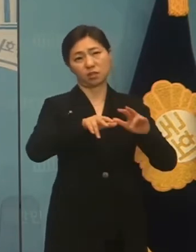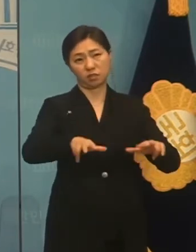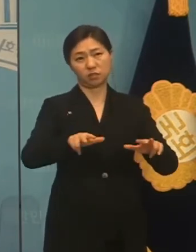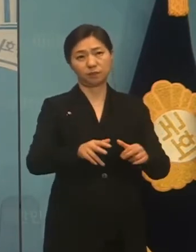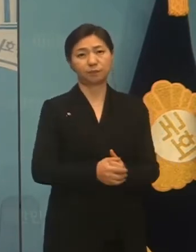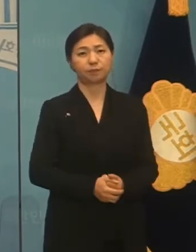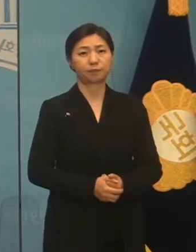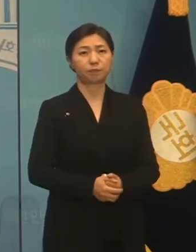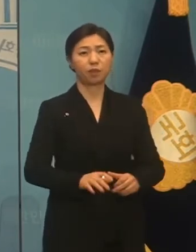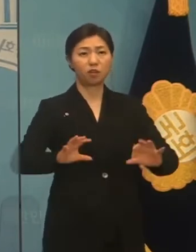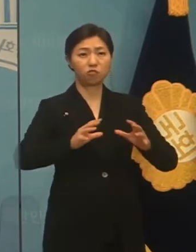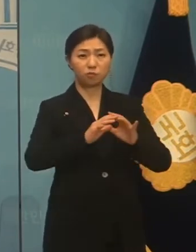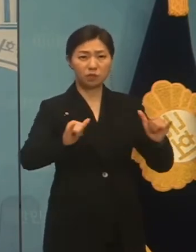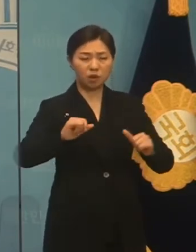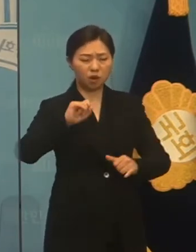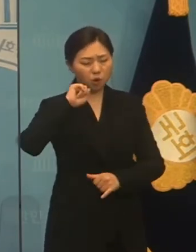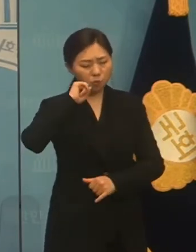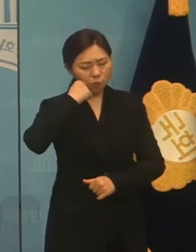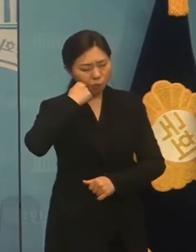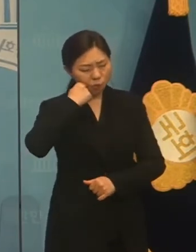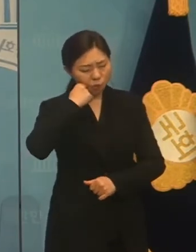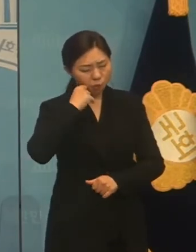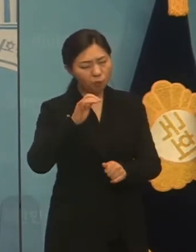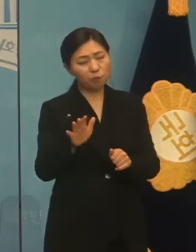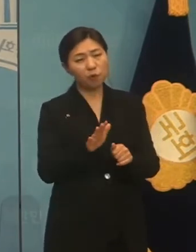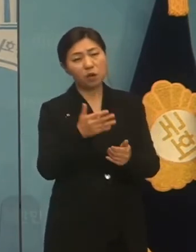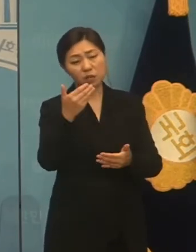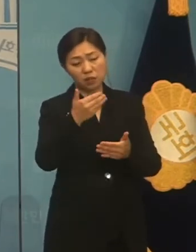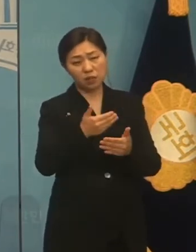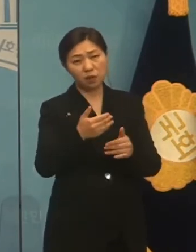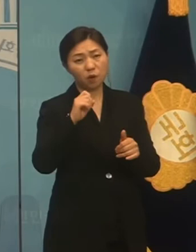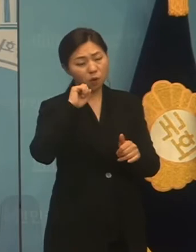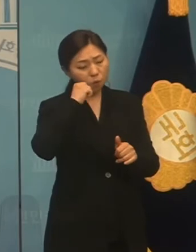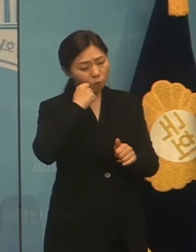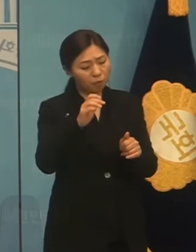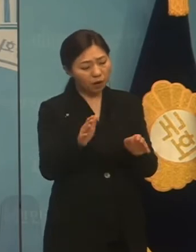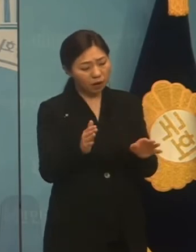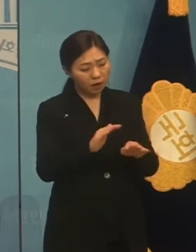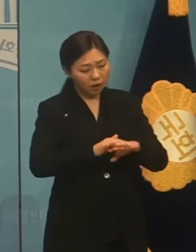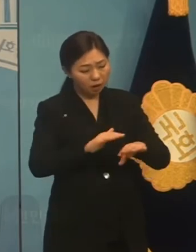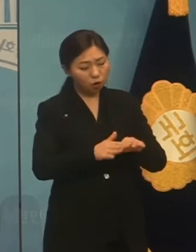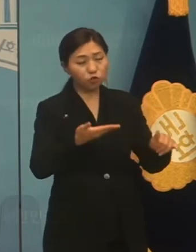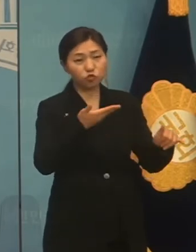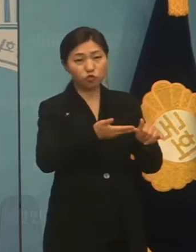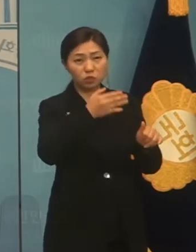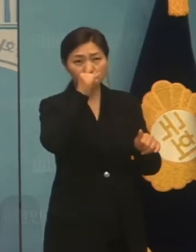이것은 국민의 어려움을 들어주고 국가의 과제를 해결해야 할 책임 있는